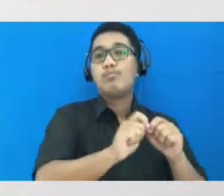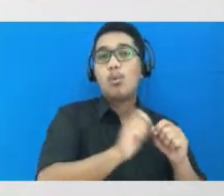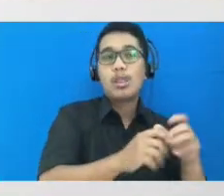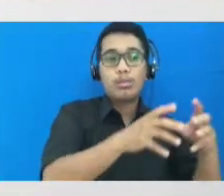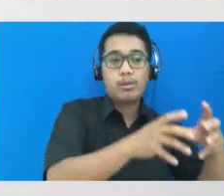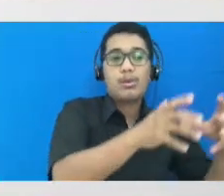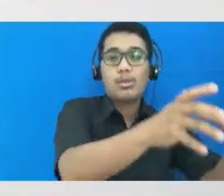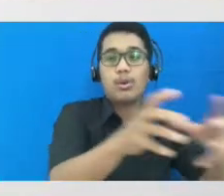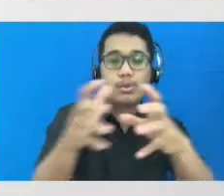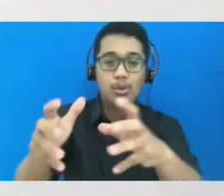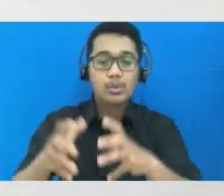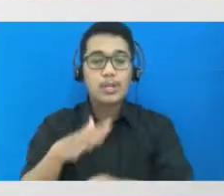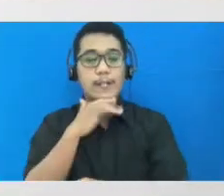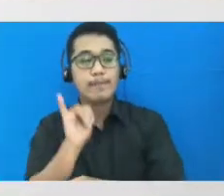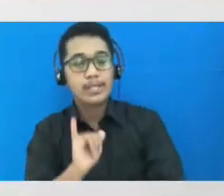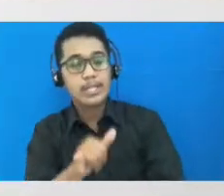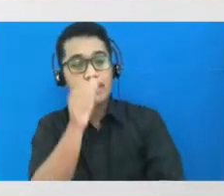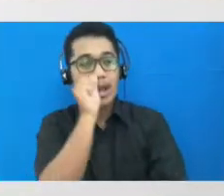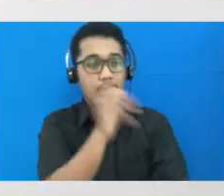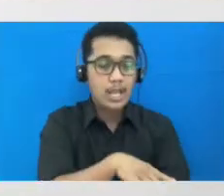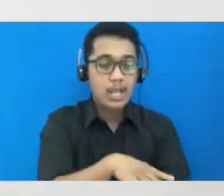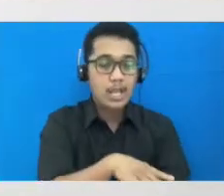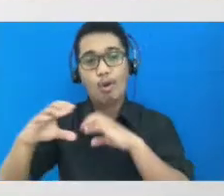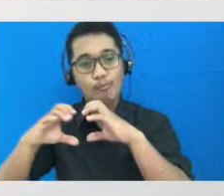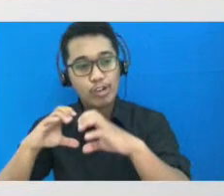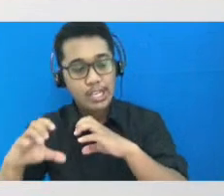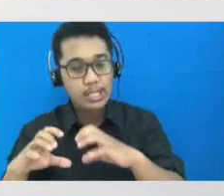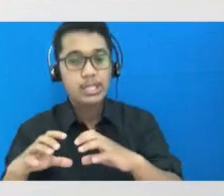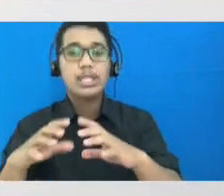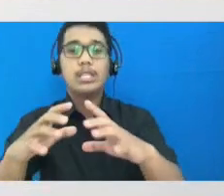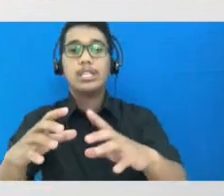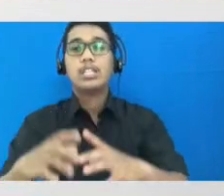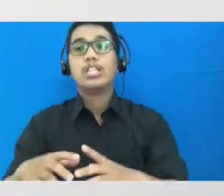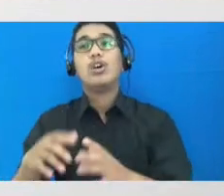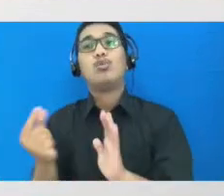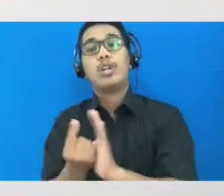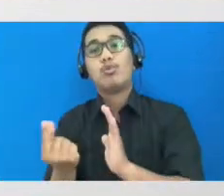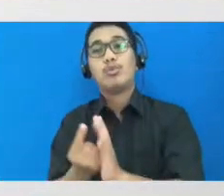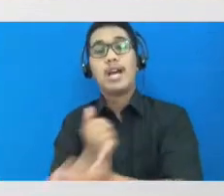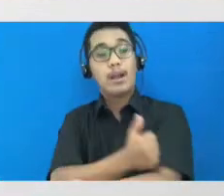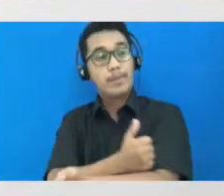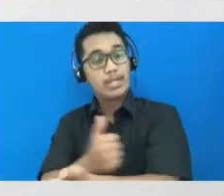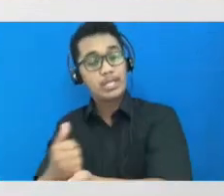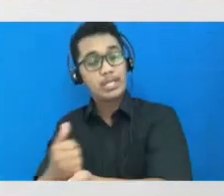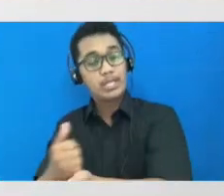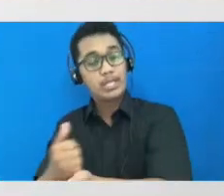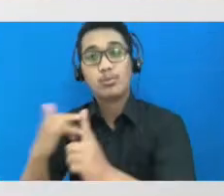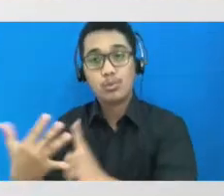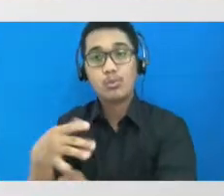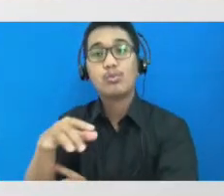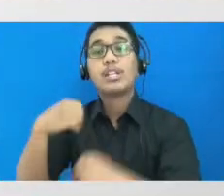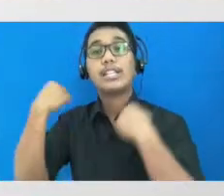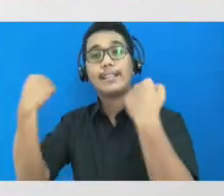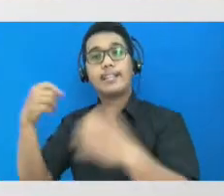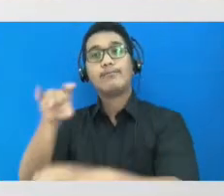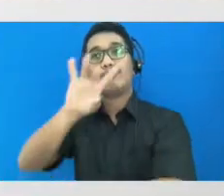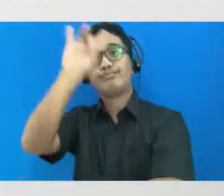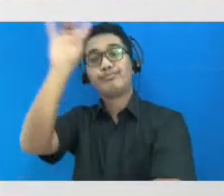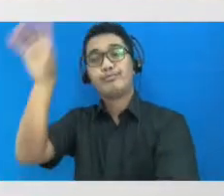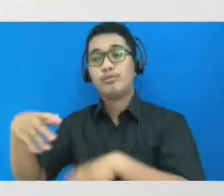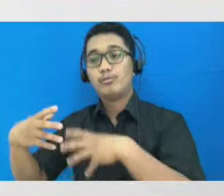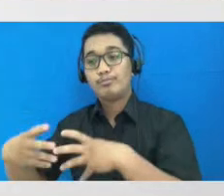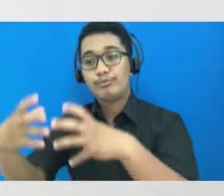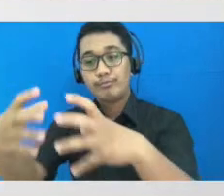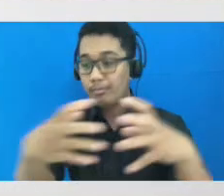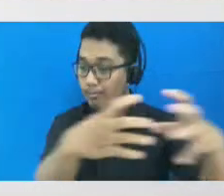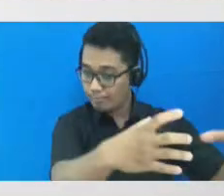di Undang-Undang Perbankan, ada Undang-Undang Telekomunikasi, Undang-Undang Administrasi Kependudukan, Kesehatan, dan seterusnya. Masing-masing itu memiliki ketentuan